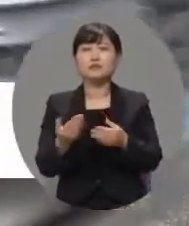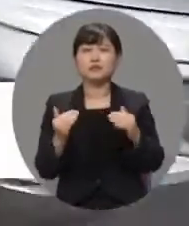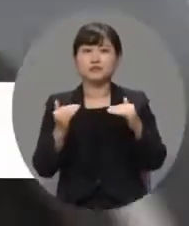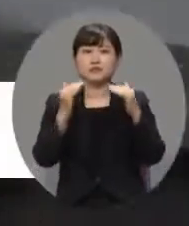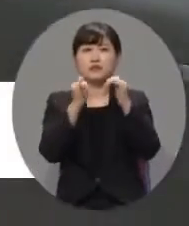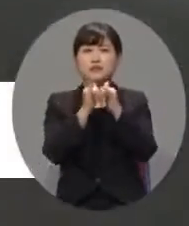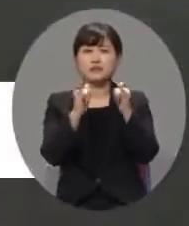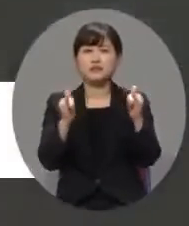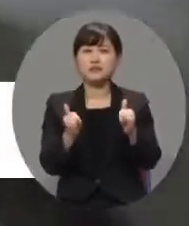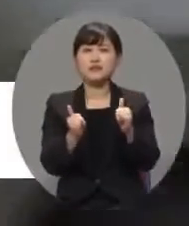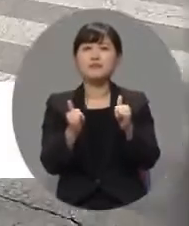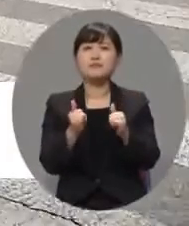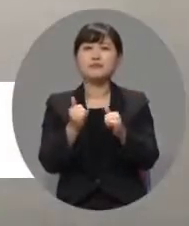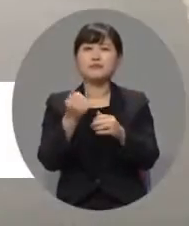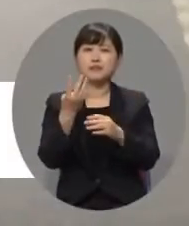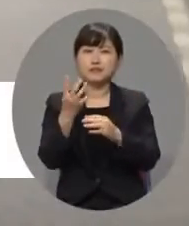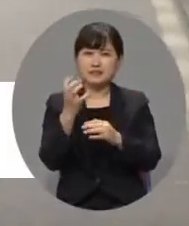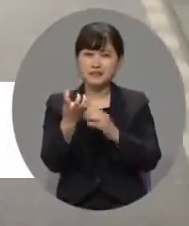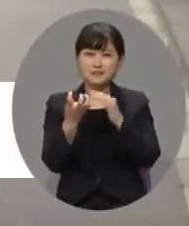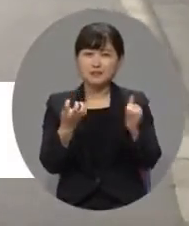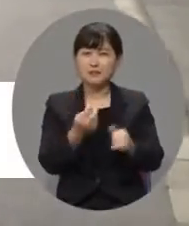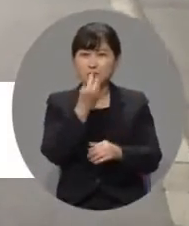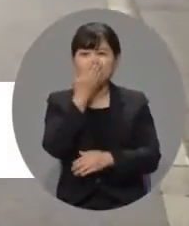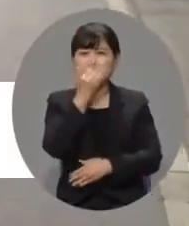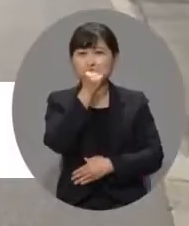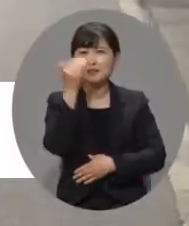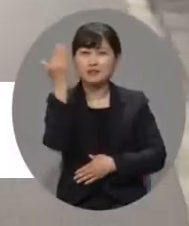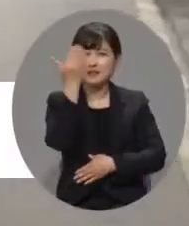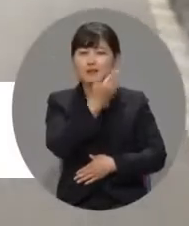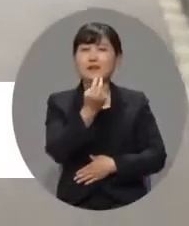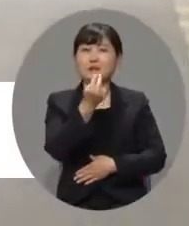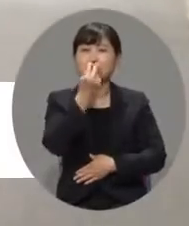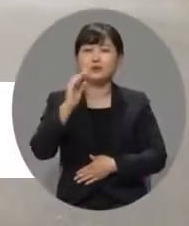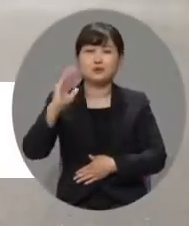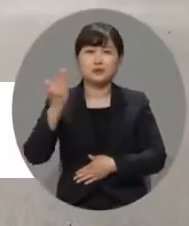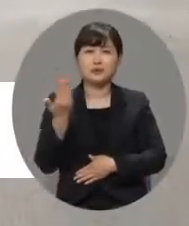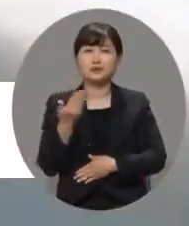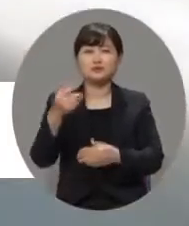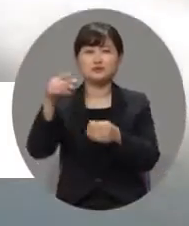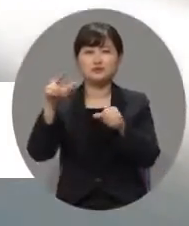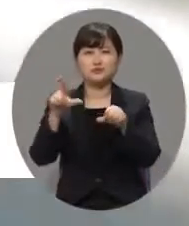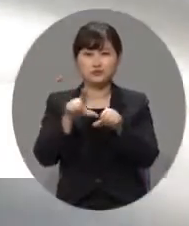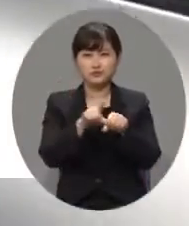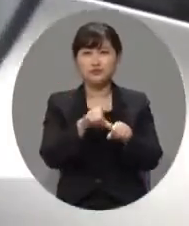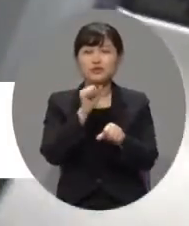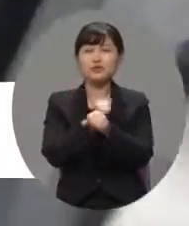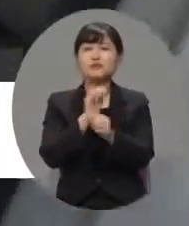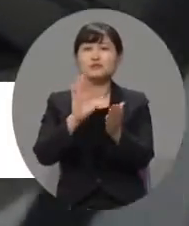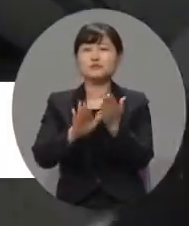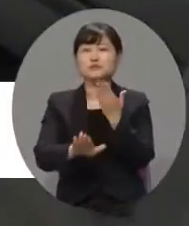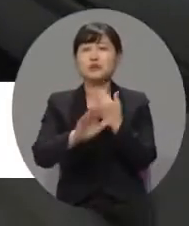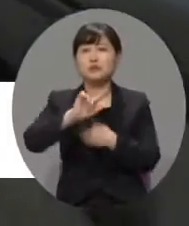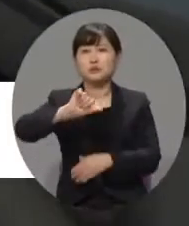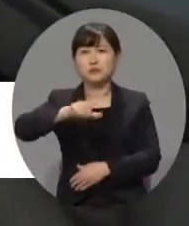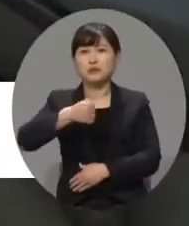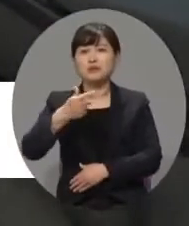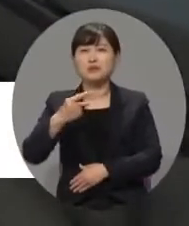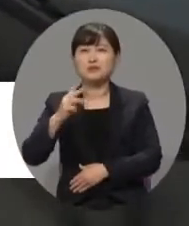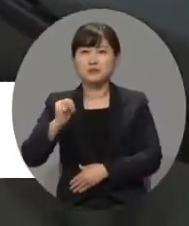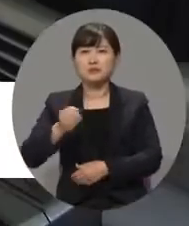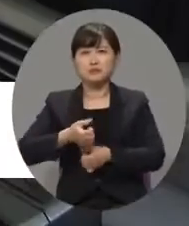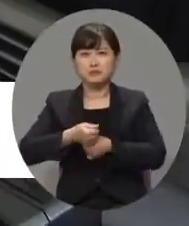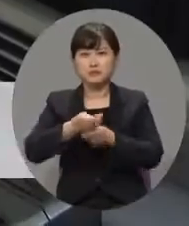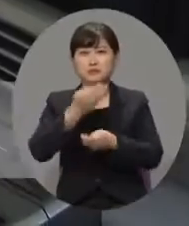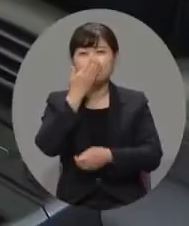있는 깨끗한 공기를 만들어냅니다. 한 번 충전하면 500km 이상 주행이 가능한 데다 현재